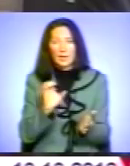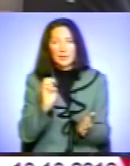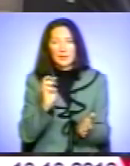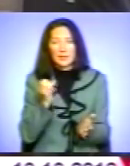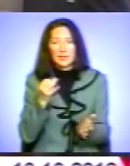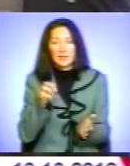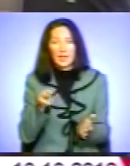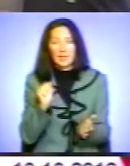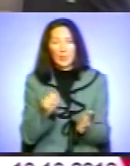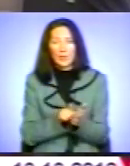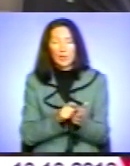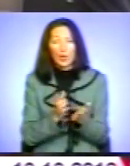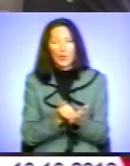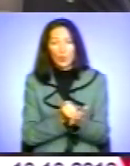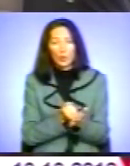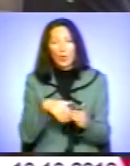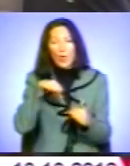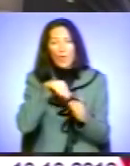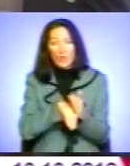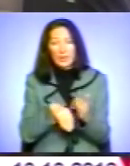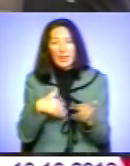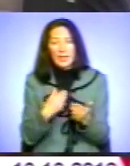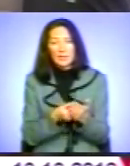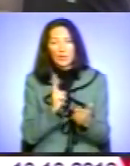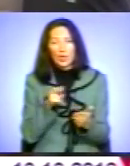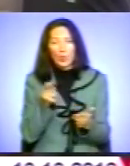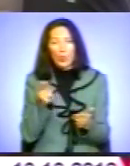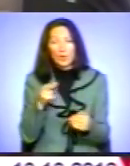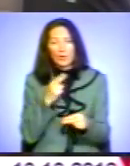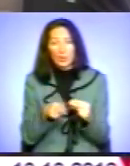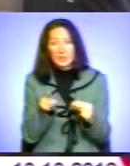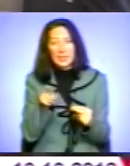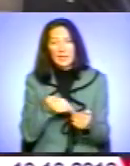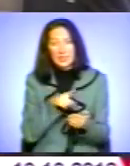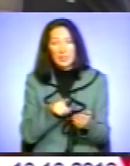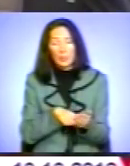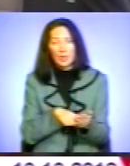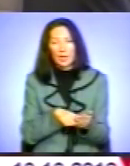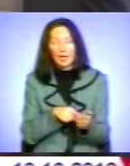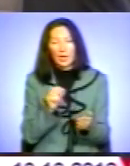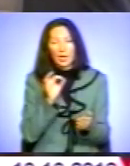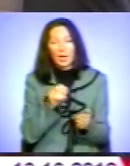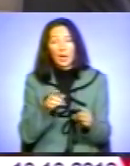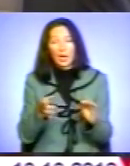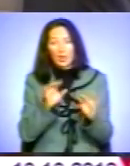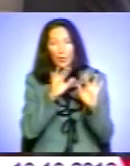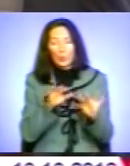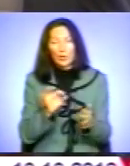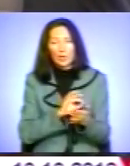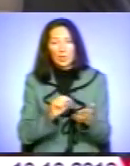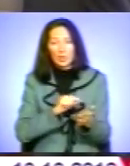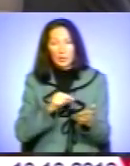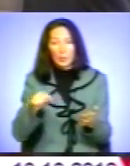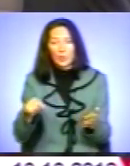Пенсійного фонду, веде свій ідентифікаційний код і так далі, в кінці запитають на систему. Введіть, будь ласка, свій унікальний той код, який ви отримали,